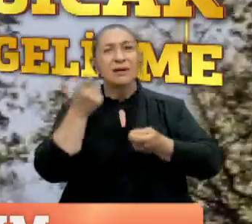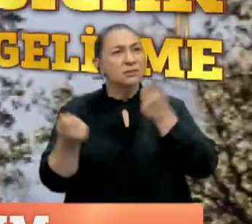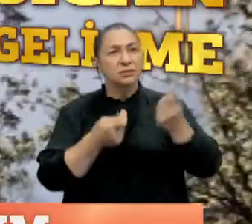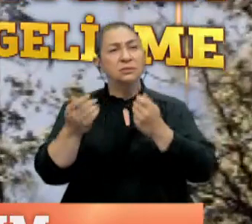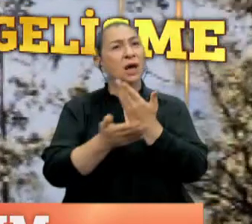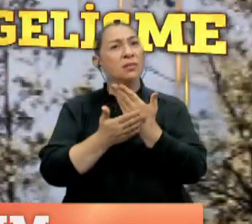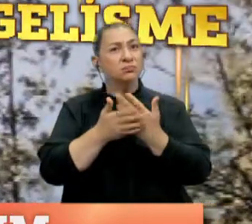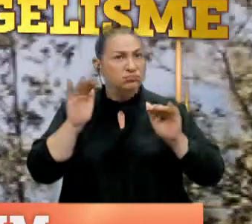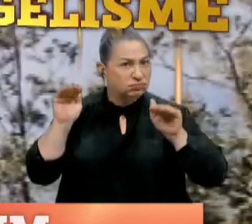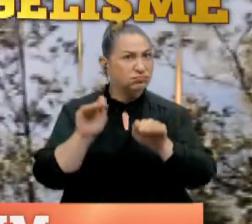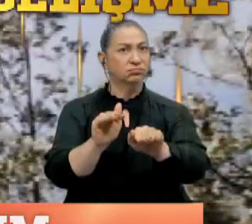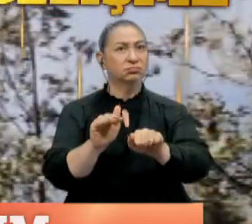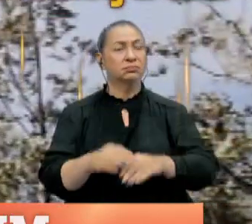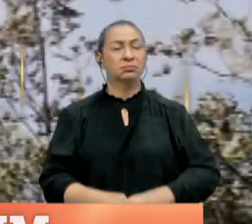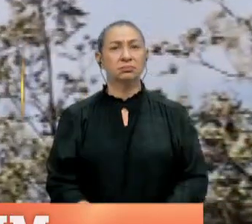ekiplerine yardım ediyor.